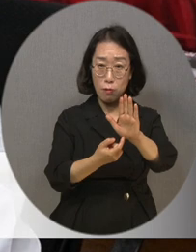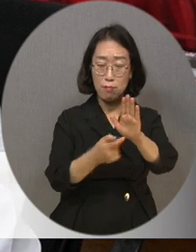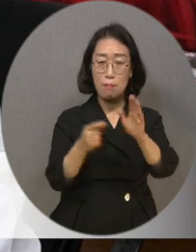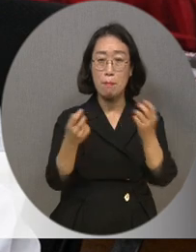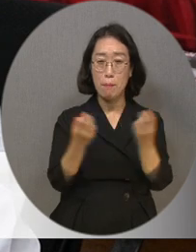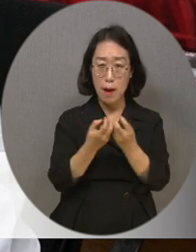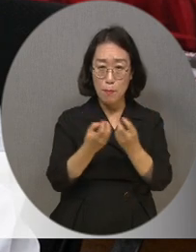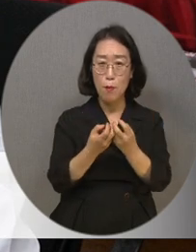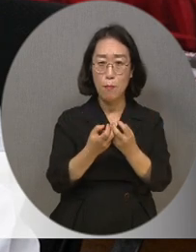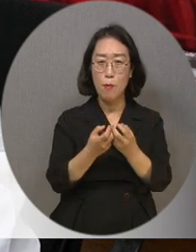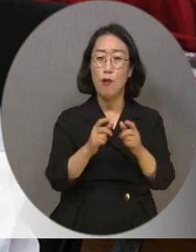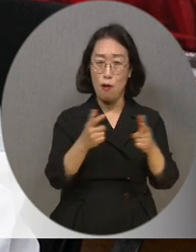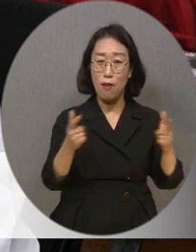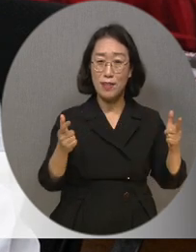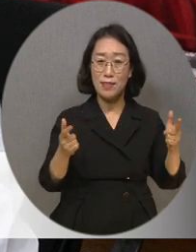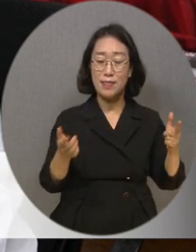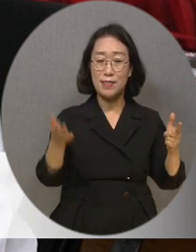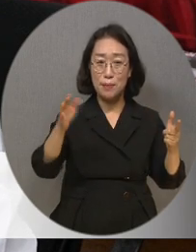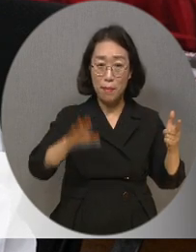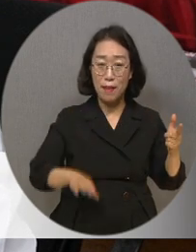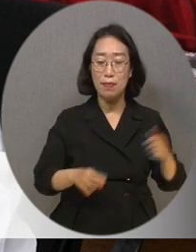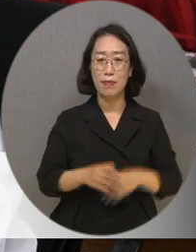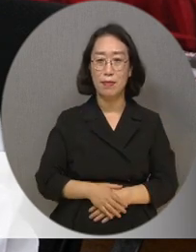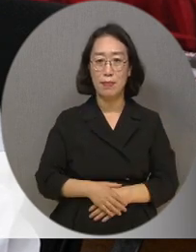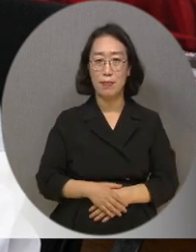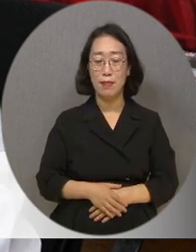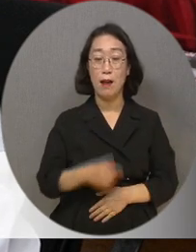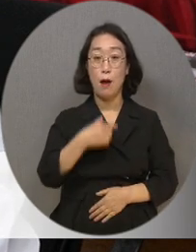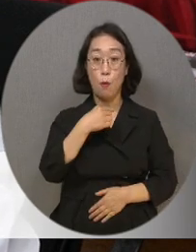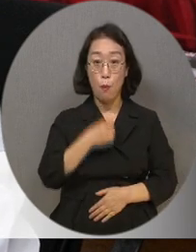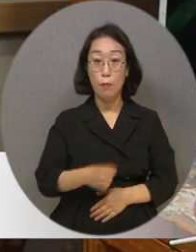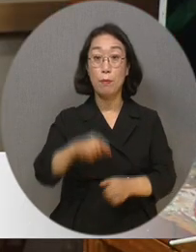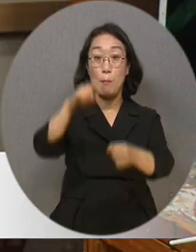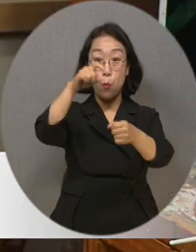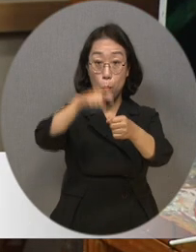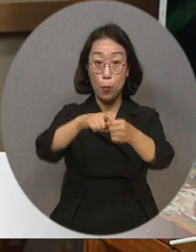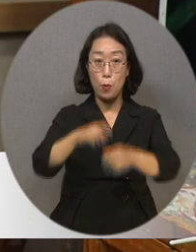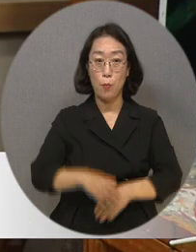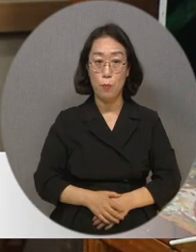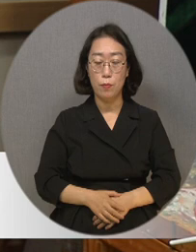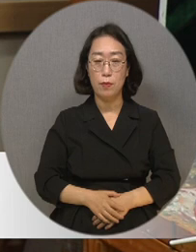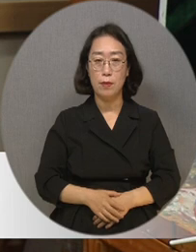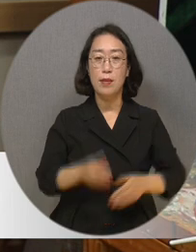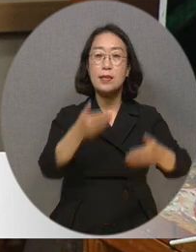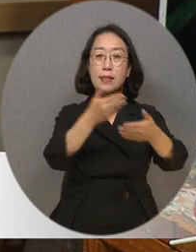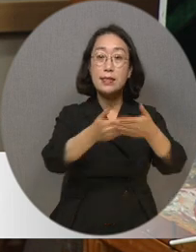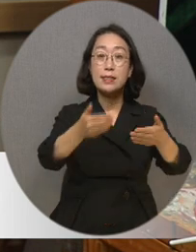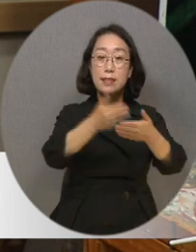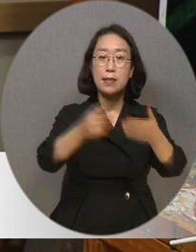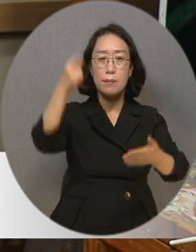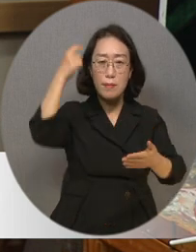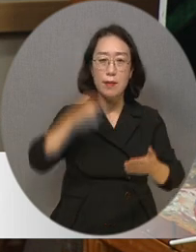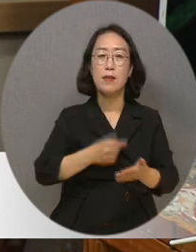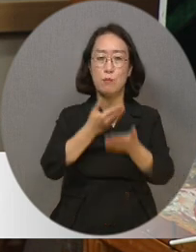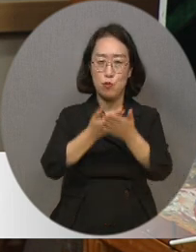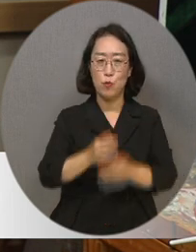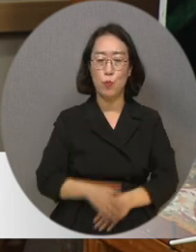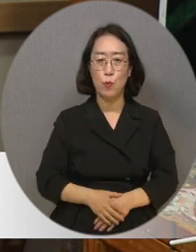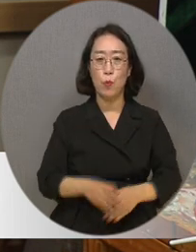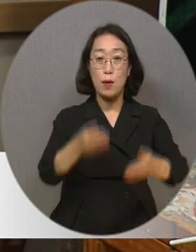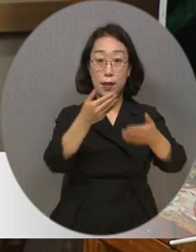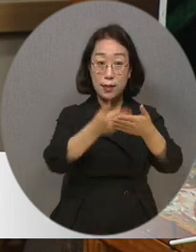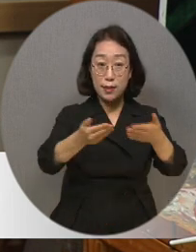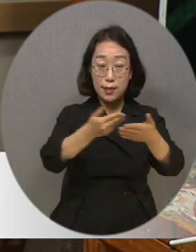없겠지만 그래서 제가 추구하는 것은 회화성을 굉장히 중요시하죠. 그래서 그림을